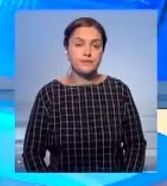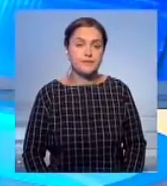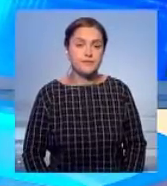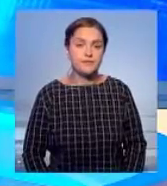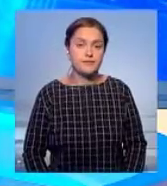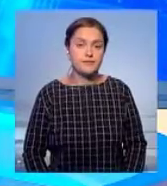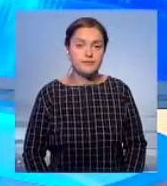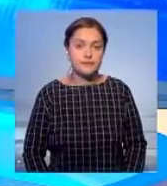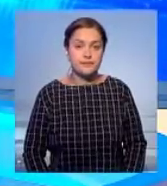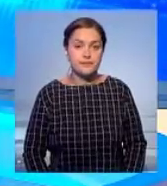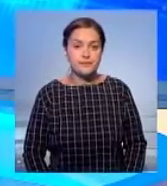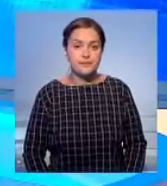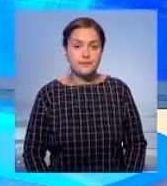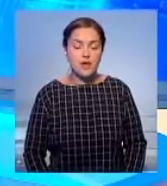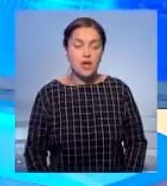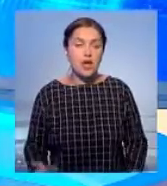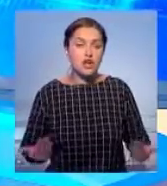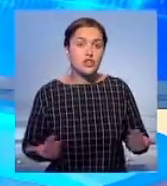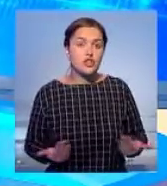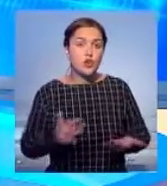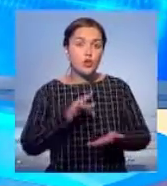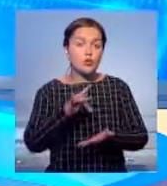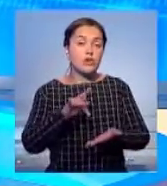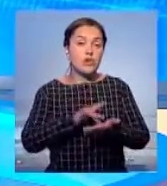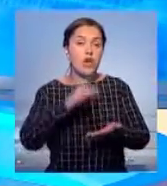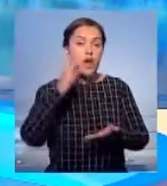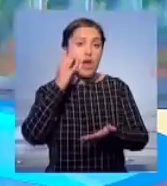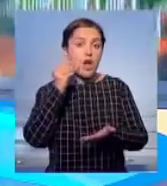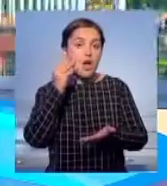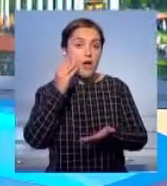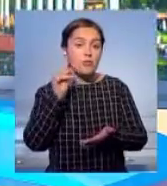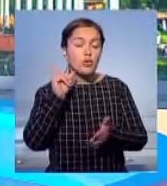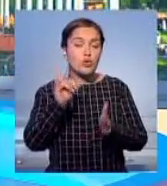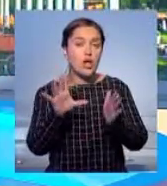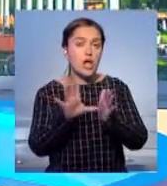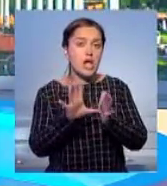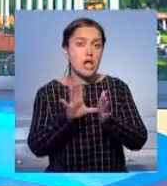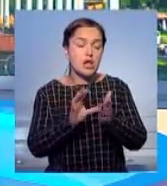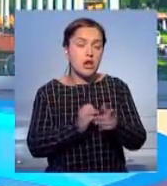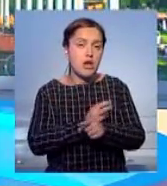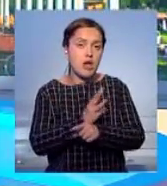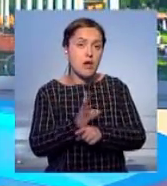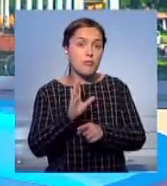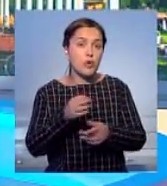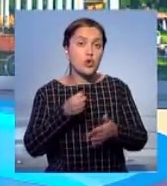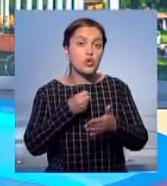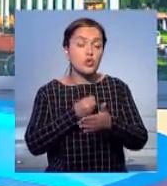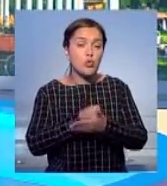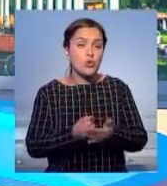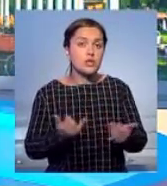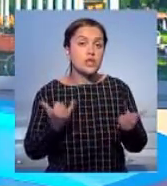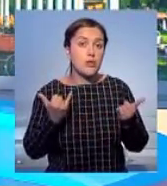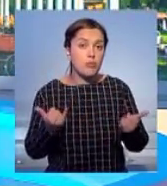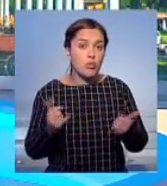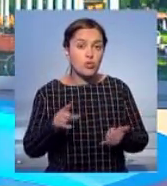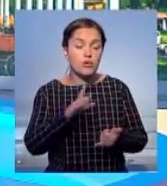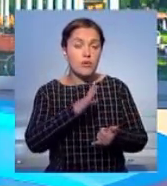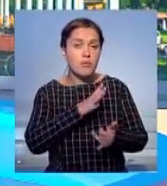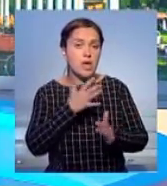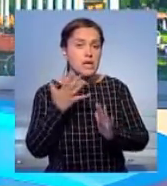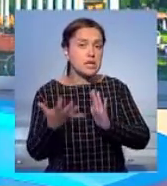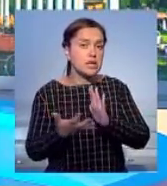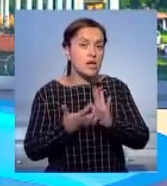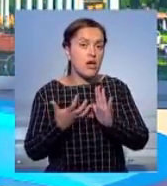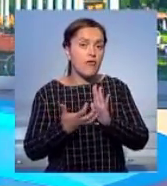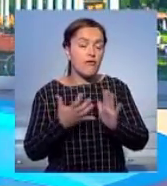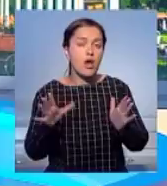И к событиям в нашей стране. Жители Алматы больше не будут испытывать дефицита электроэнергии. До сих пор в нескольких районах города существовала угроза